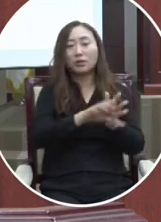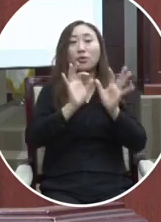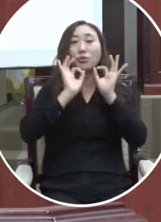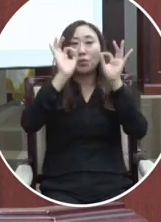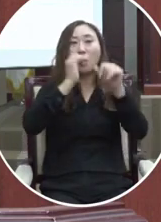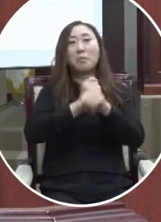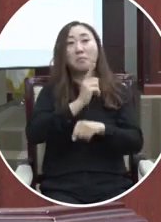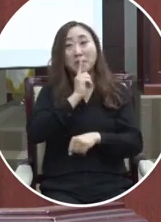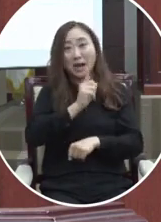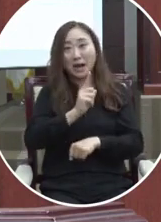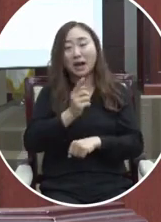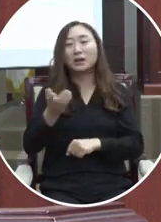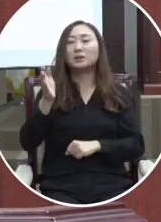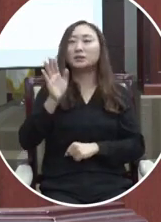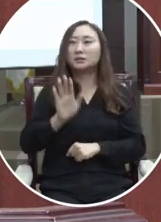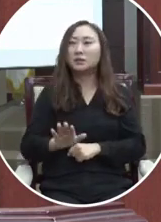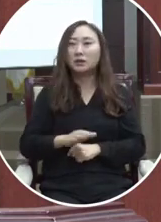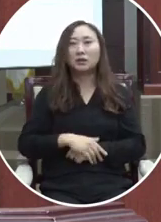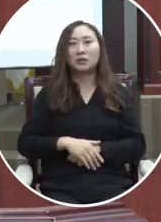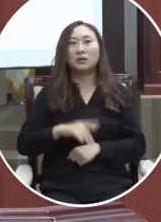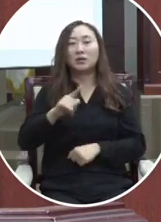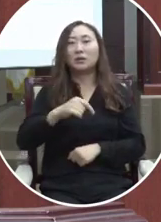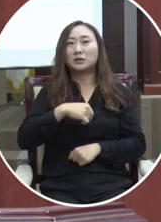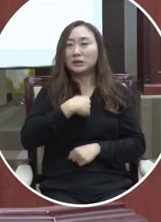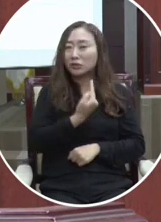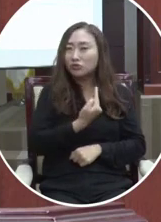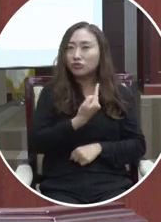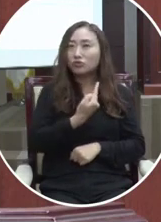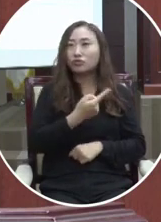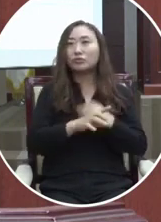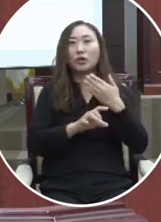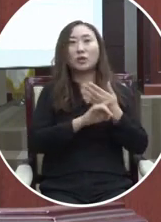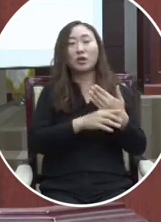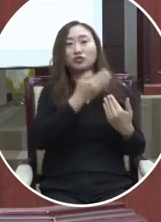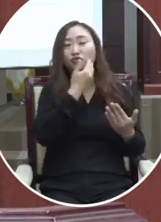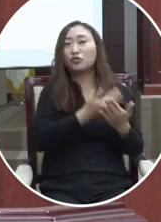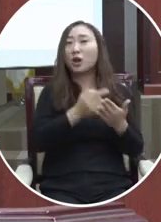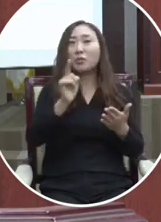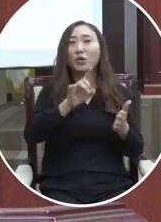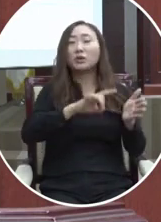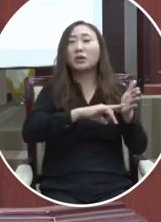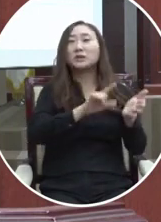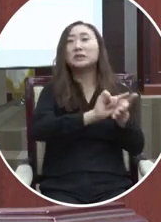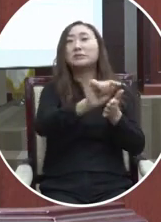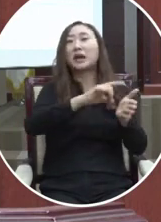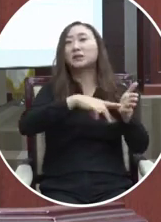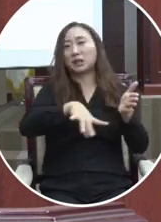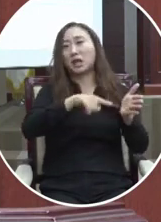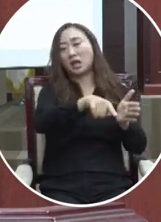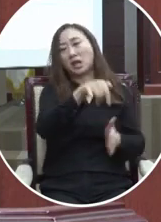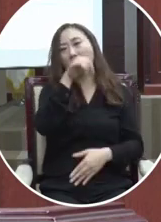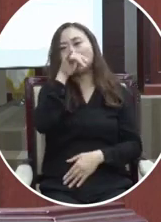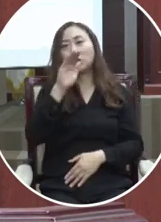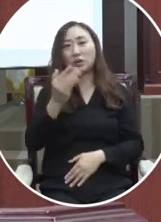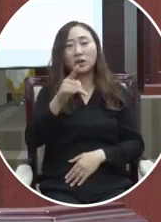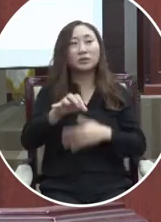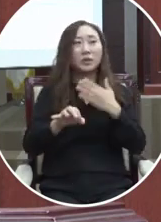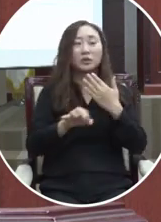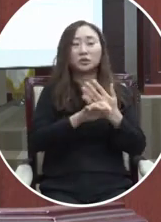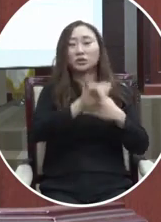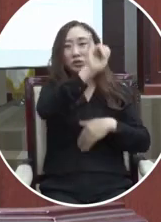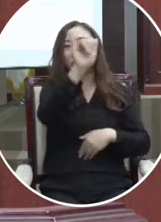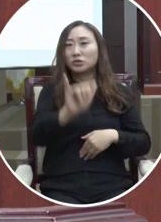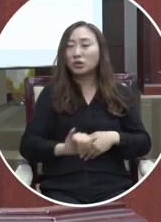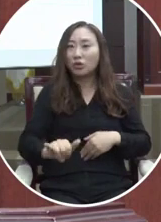노력하라고 하실 수도 있습니다 그러나 자주 재원의 핵심이 지방세인 그런 얘기 하려면 전국의 부동산